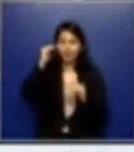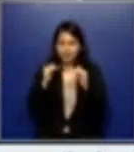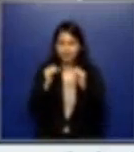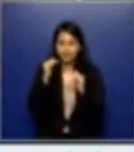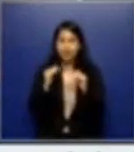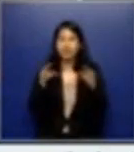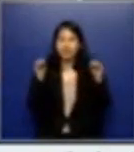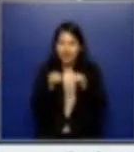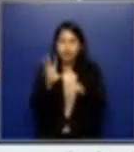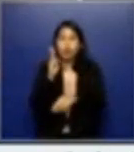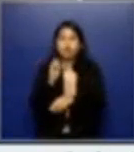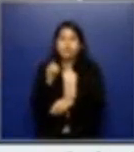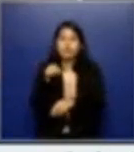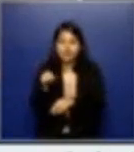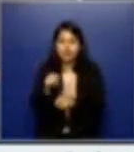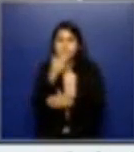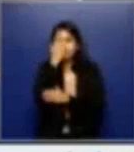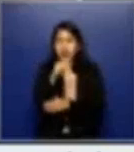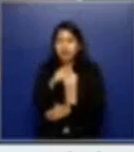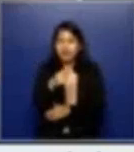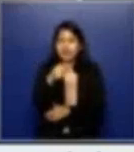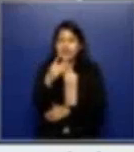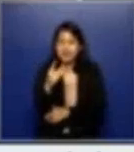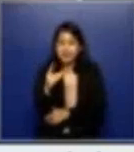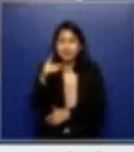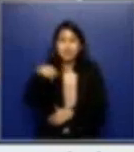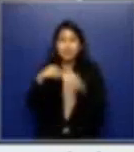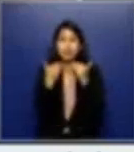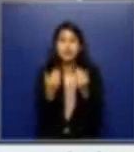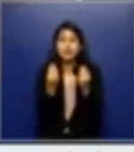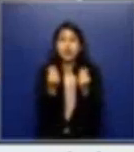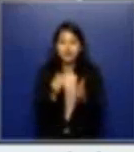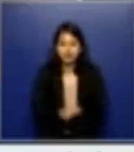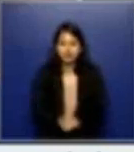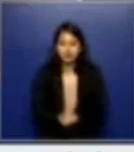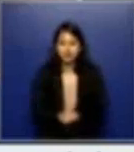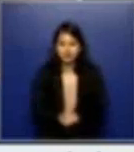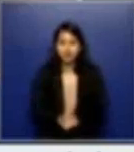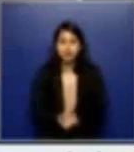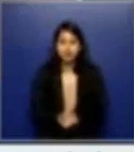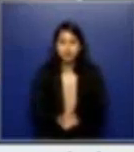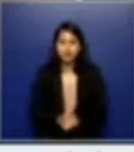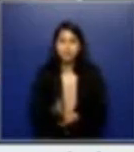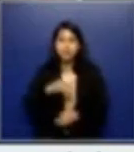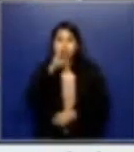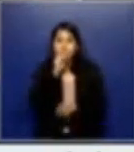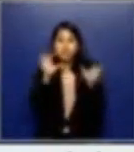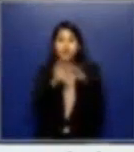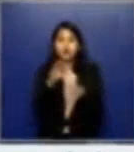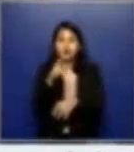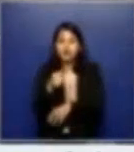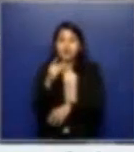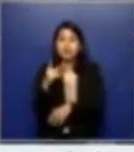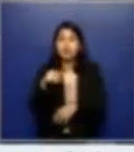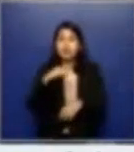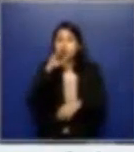ไปจนถึง60ไม่นานน่ะเพราะว่า GDP มันเท่าไหร่วันนี้ท่านประธานที่เคารพครับพูดถึงเรื่อง GDP นี่พูดคุย